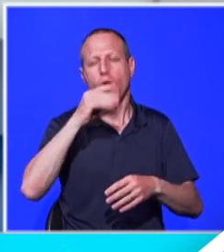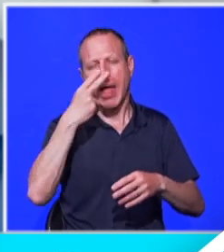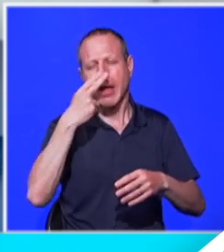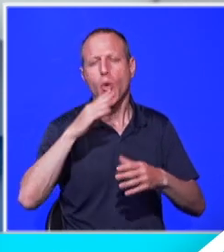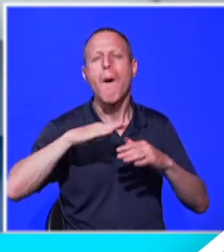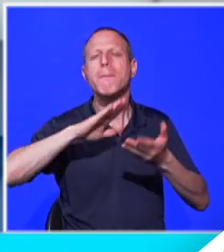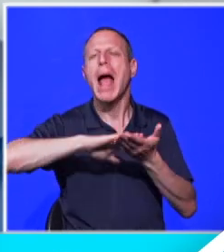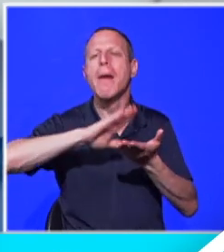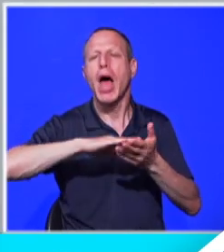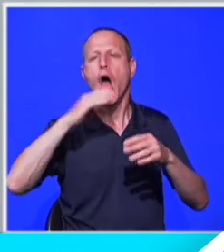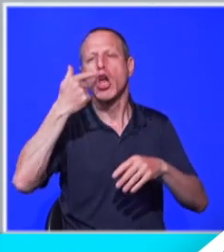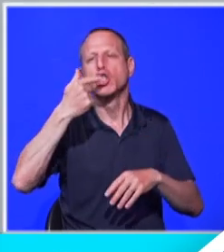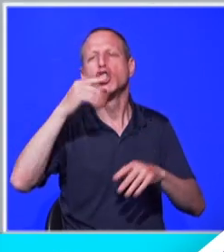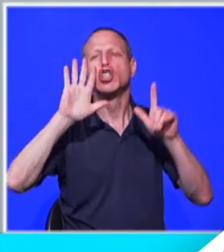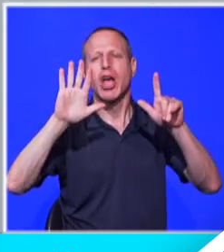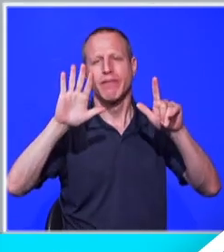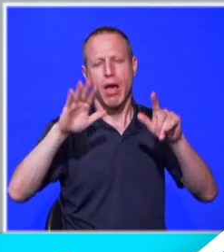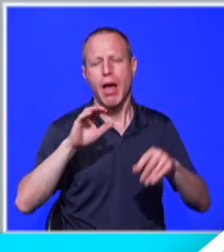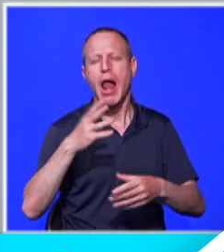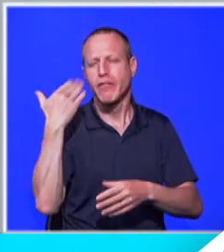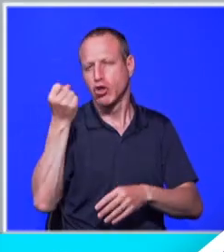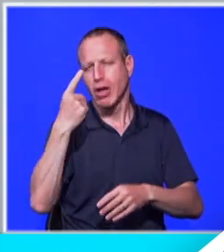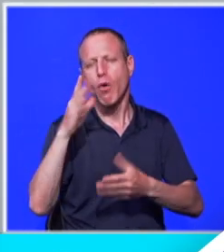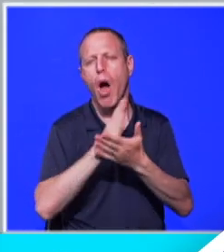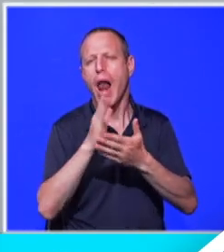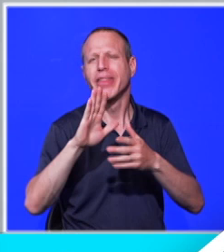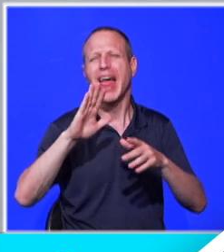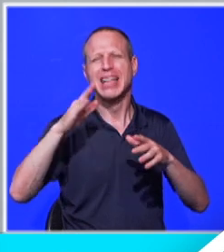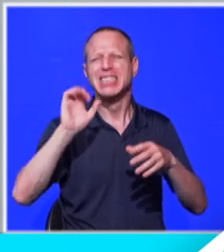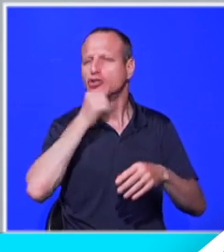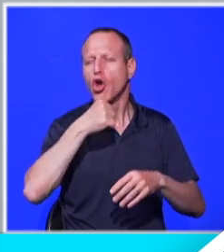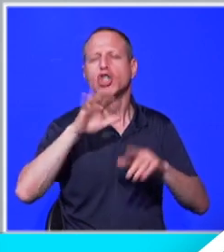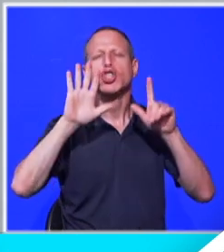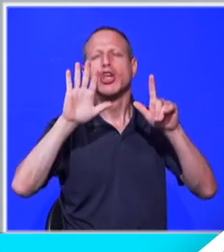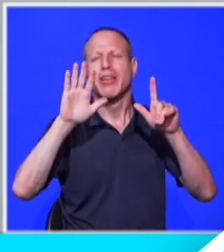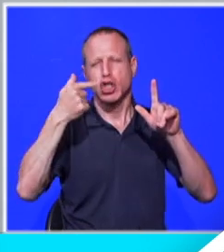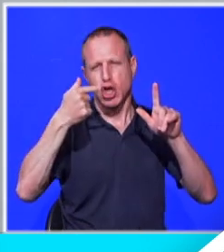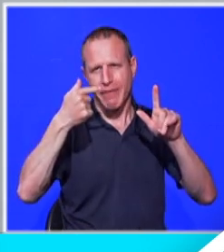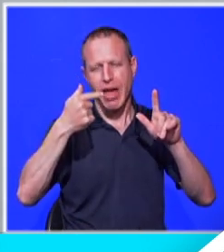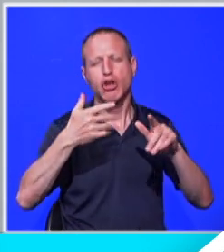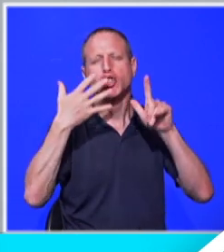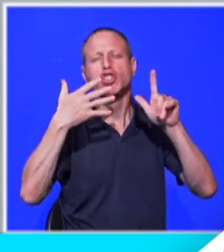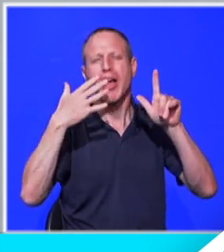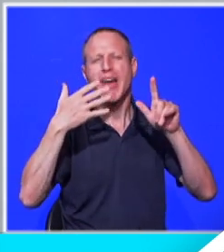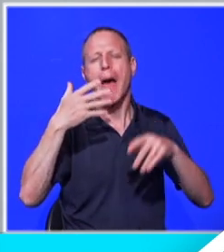לפני כשבוע, החלטה היסטורית ב-G7, שבע המדינות הגדולות כלכלית בעולם,